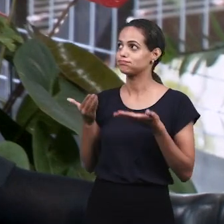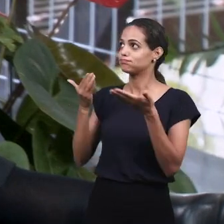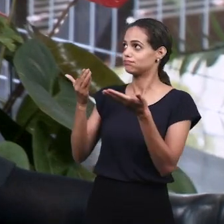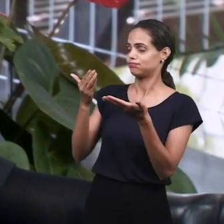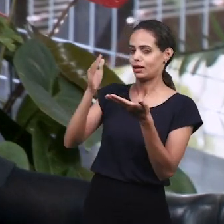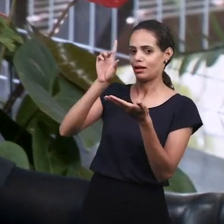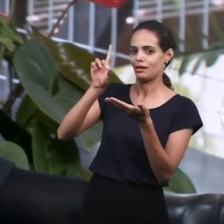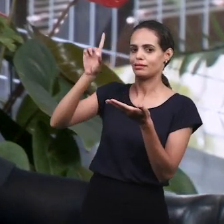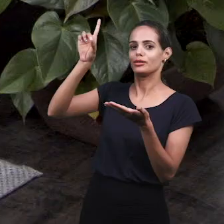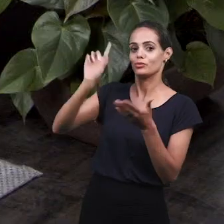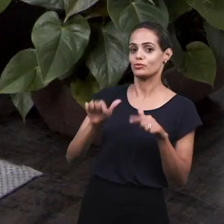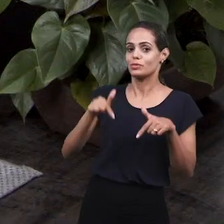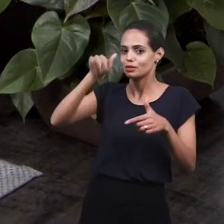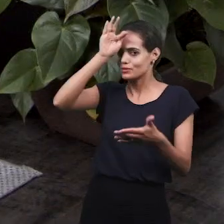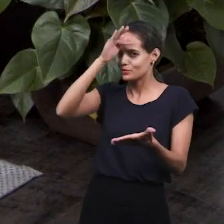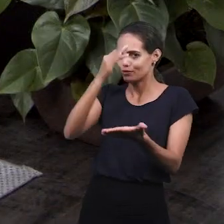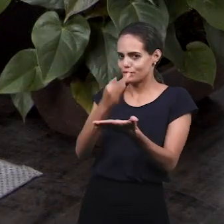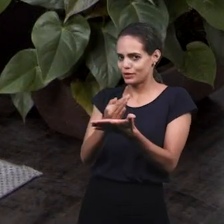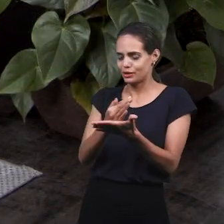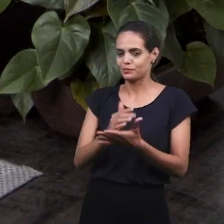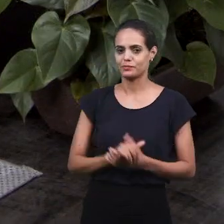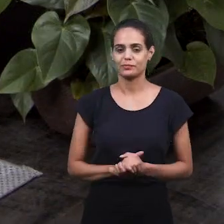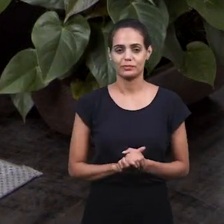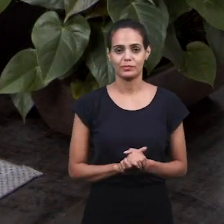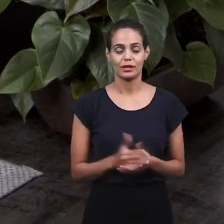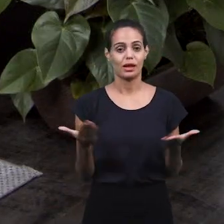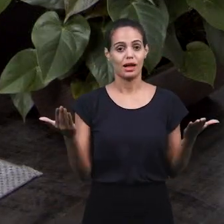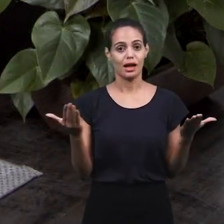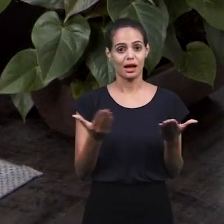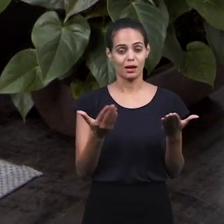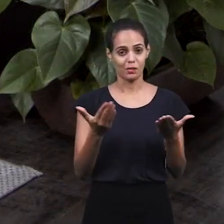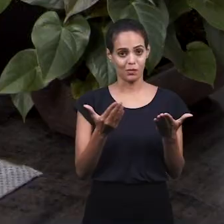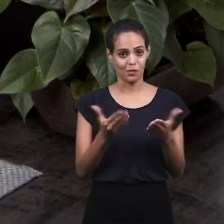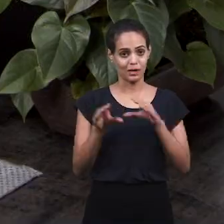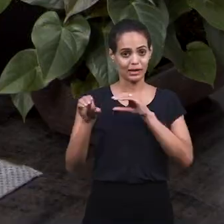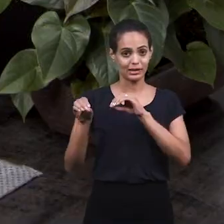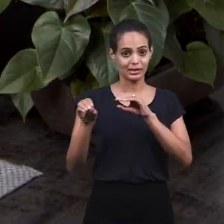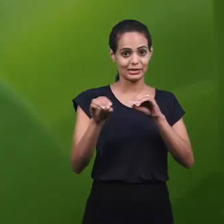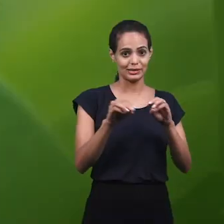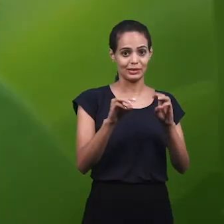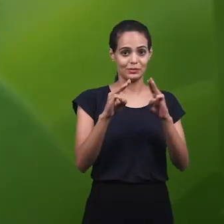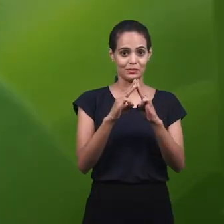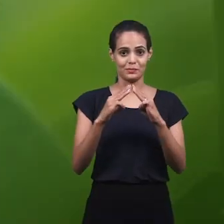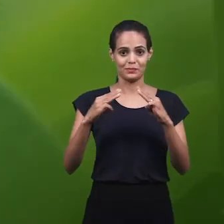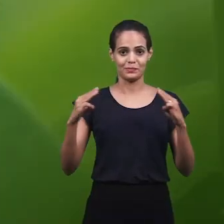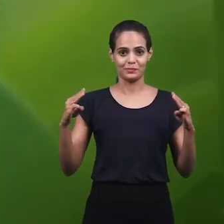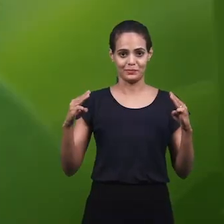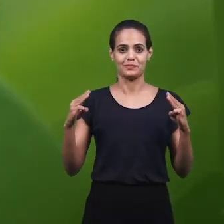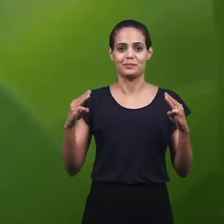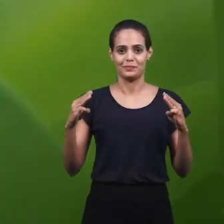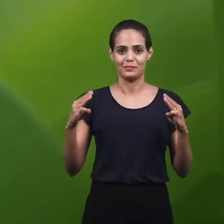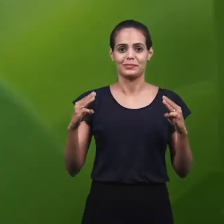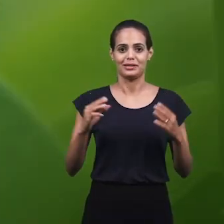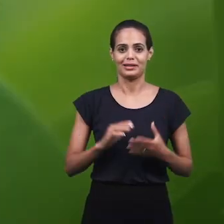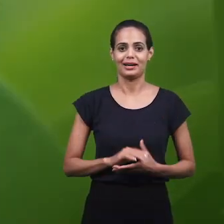l'offrande d'Abel, un acte de foi. Regardez maintenant le volet Leçon du Manaïm.